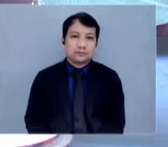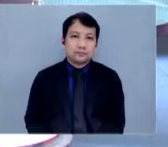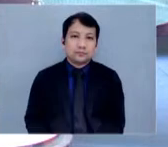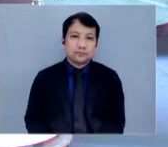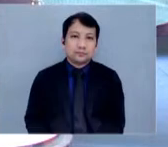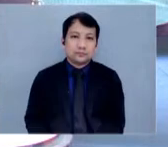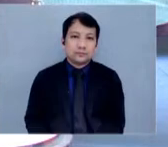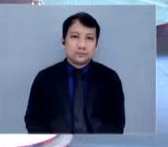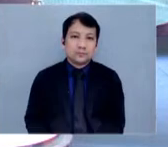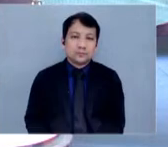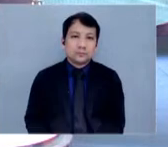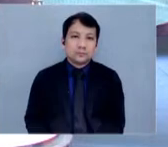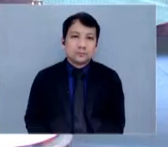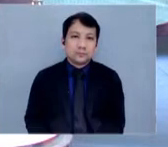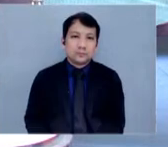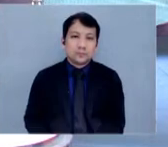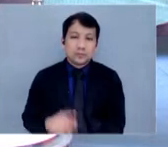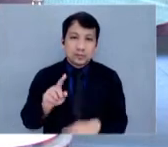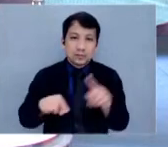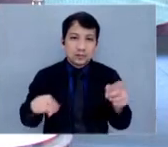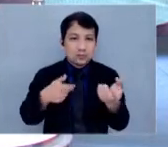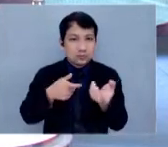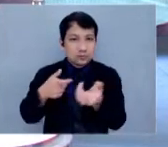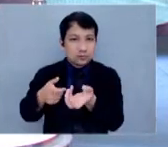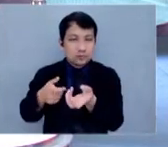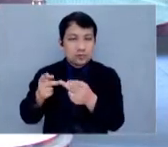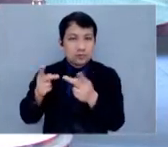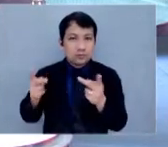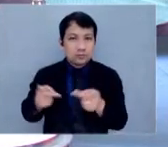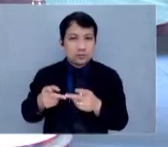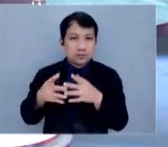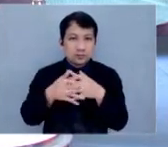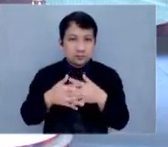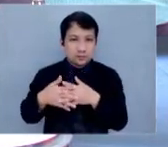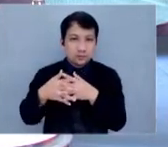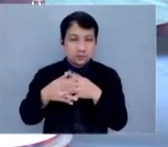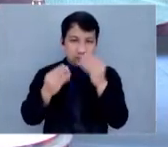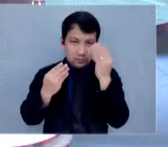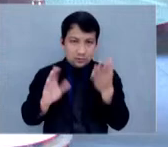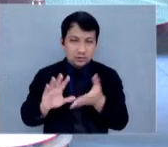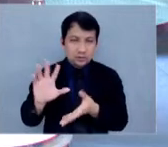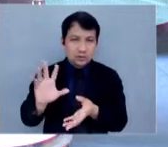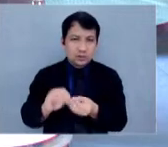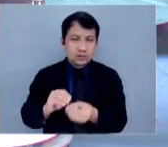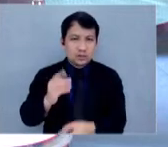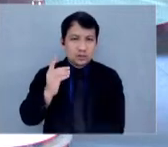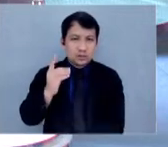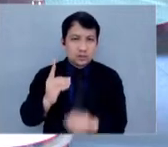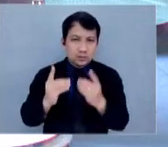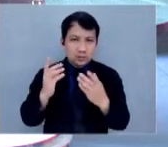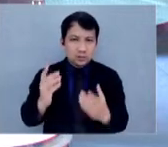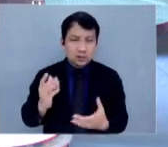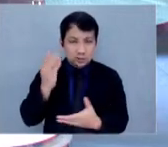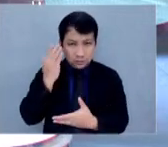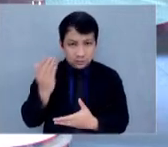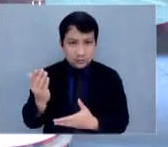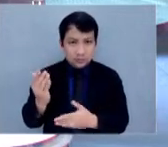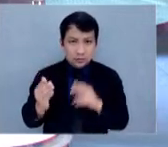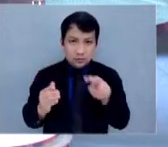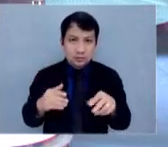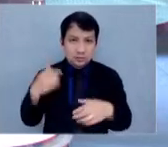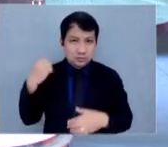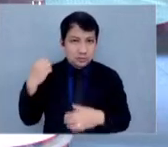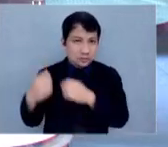Nabulabog ng kaliwat kanang pamamaril ang ilang lugar sa Amerika, kabilang ang isang driver na sinitalang dahil hindi naka-seatbelt.